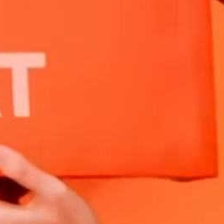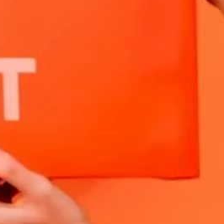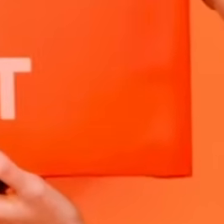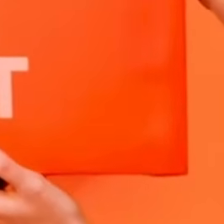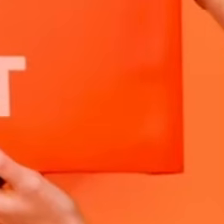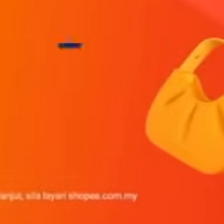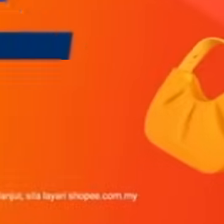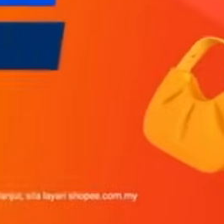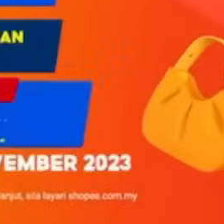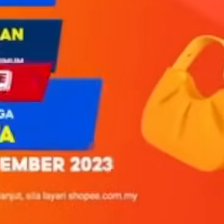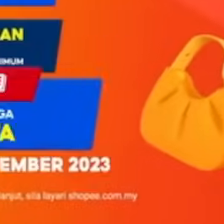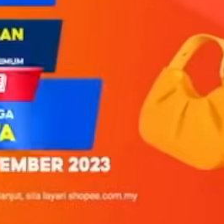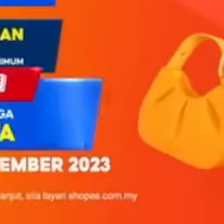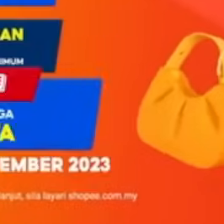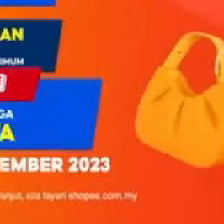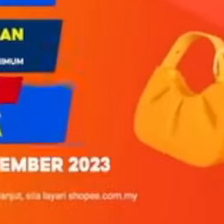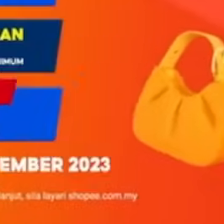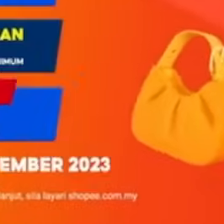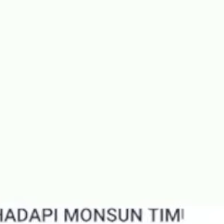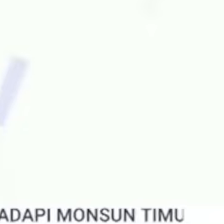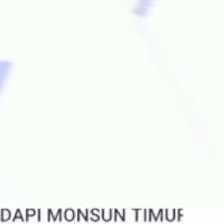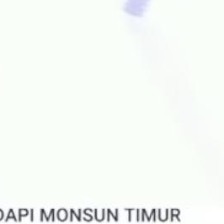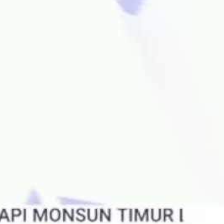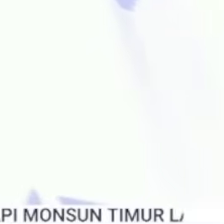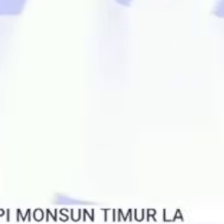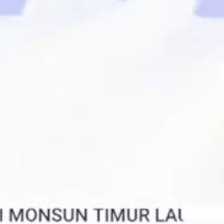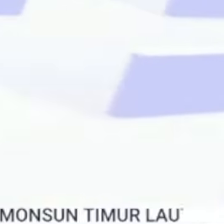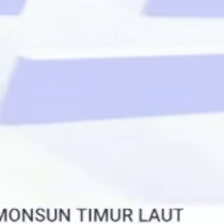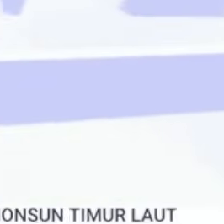sem jualan hebat beli